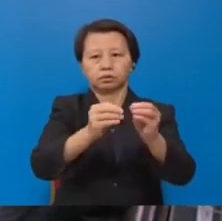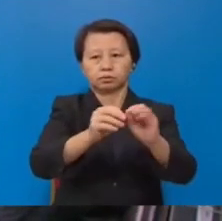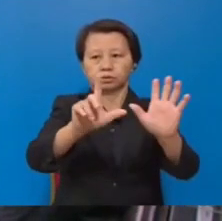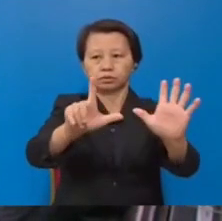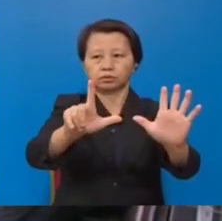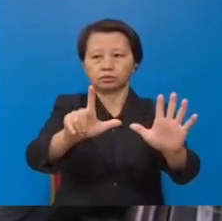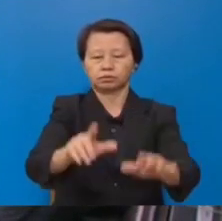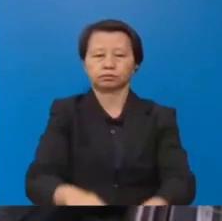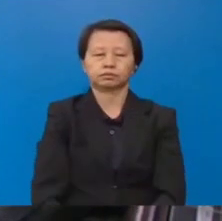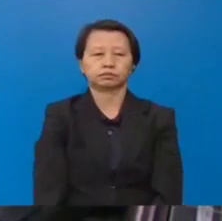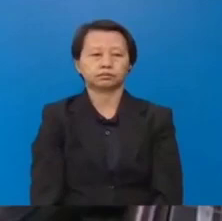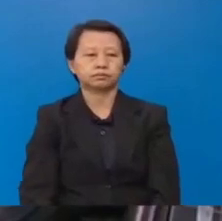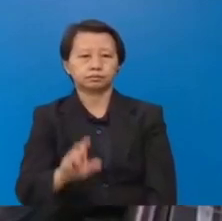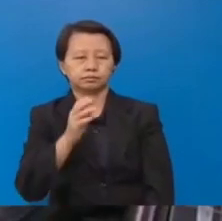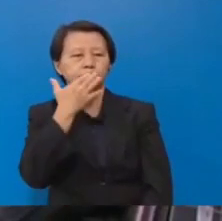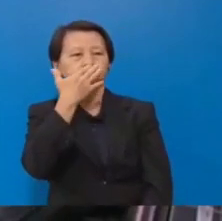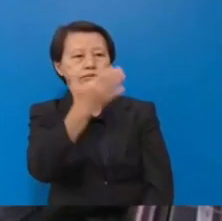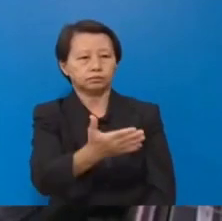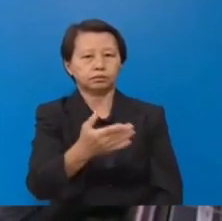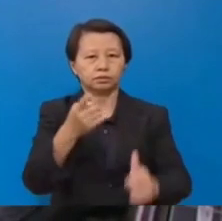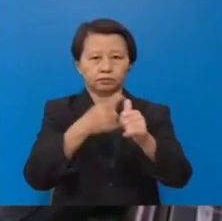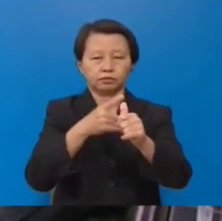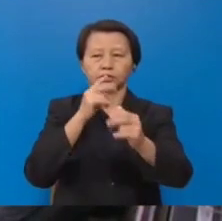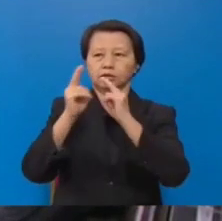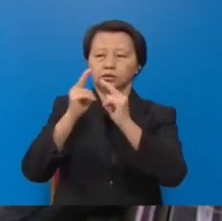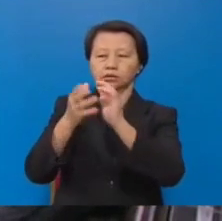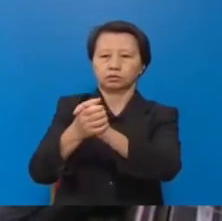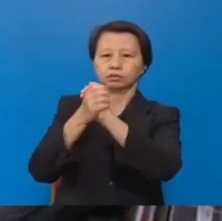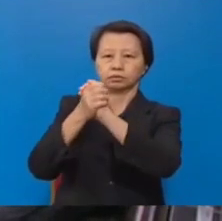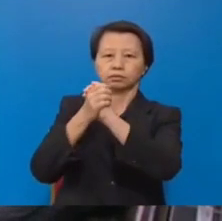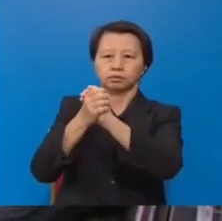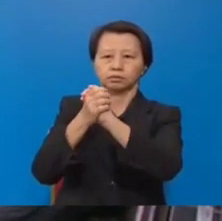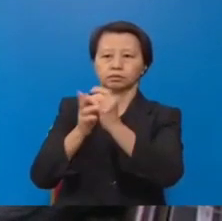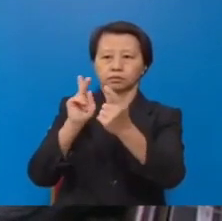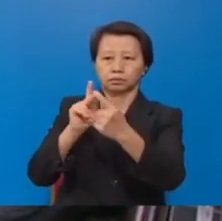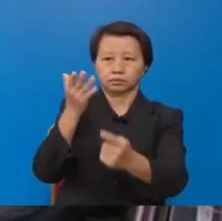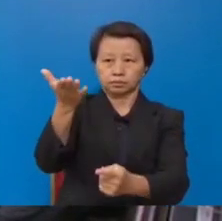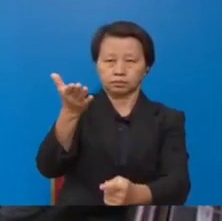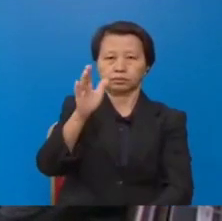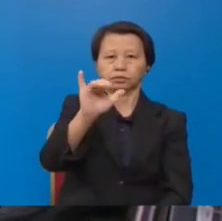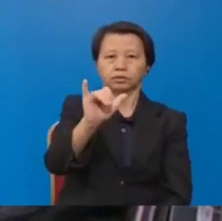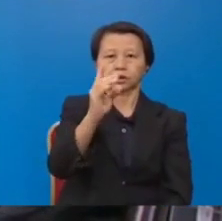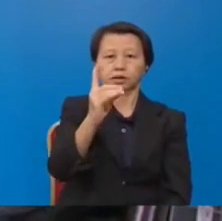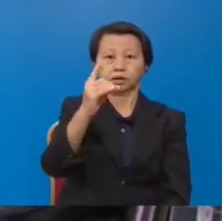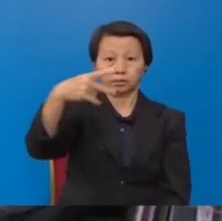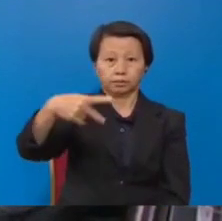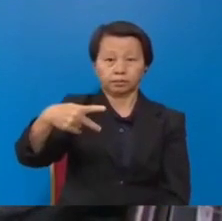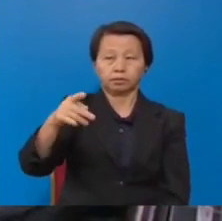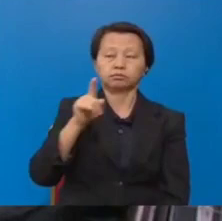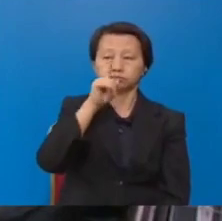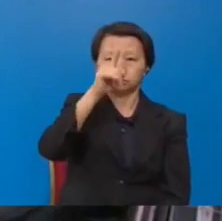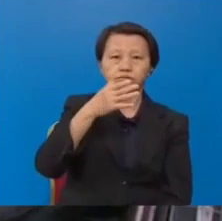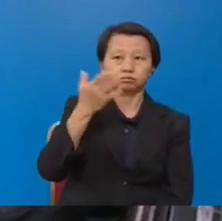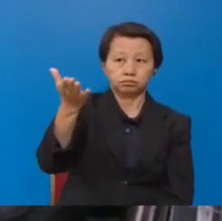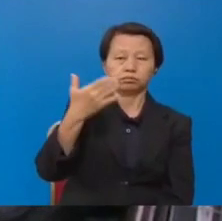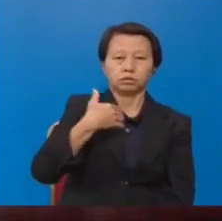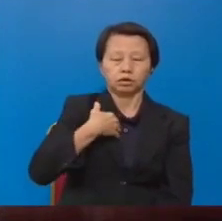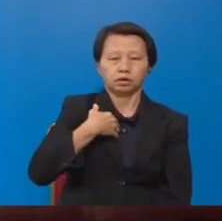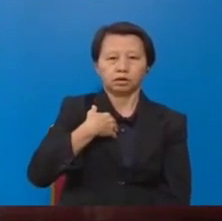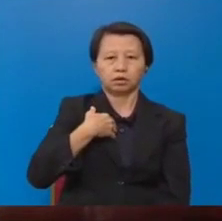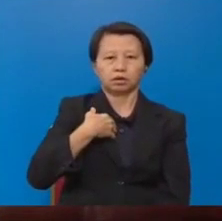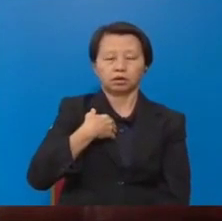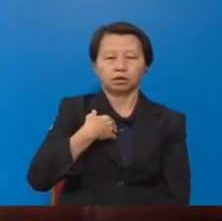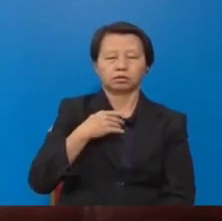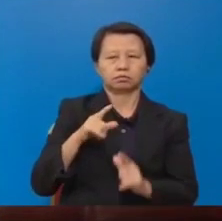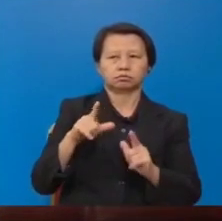b7.com kasih terlebih dahulu saling mengucapkan tanya kepada tansri yang dipertua yang memang mempunyai